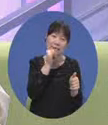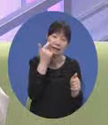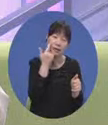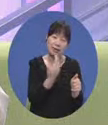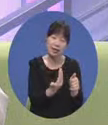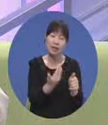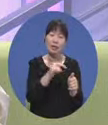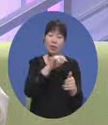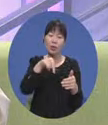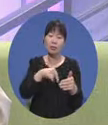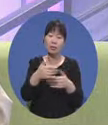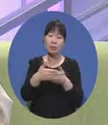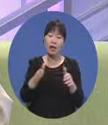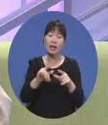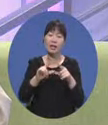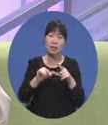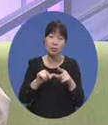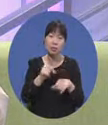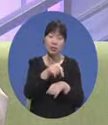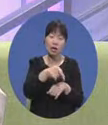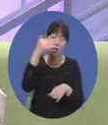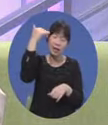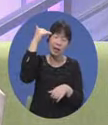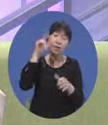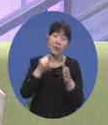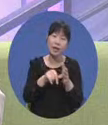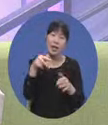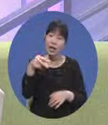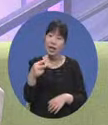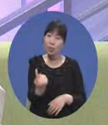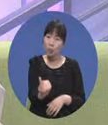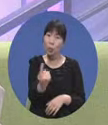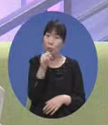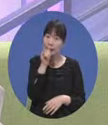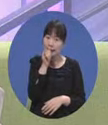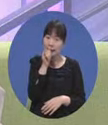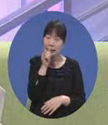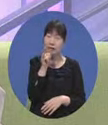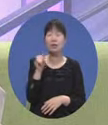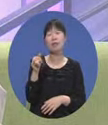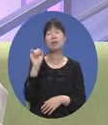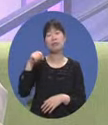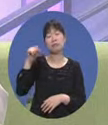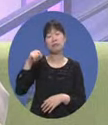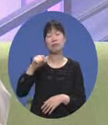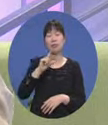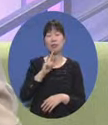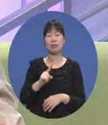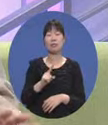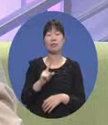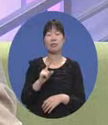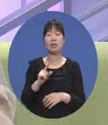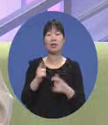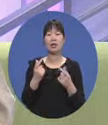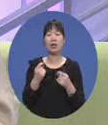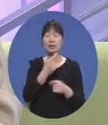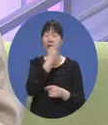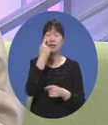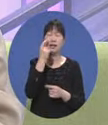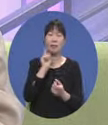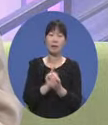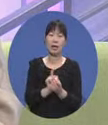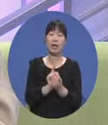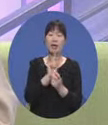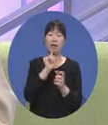너희 반 아이들 중에 일부가 너를 괴롭힐 때도 있니? 이래 아이들이 그렇다고 얘기해요. 네. 그리고 이제 만약에 그런 징후가